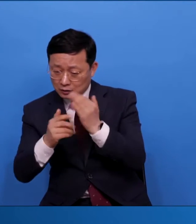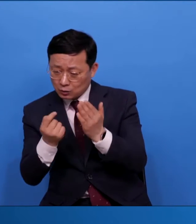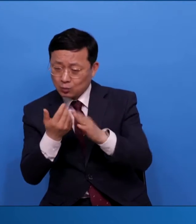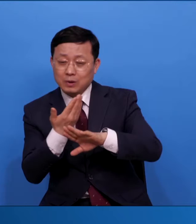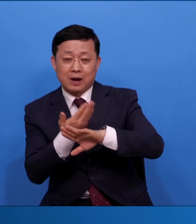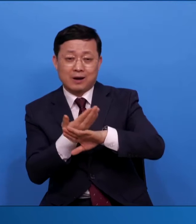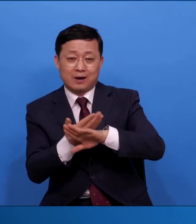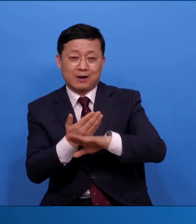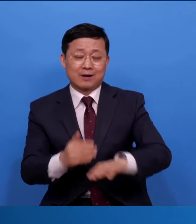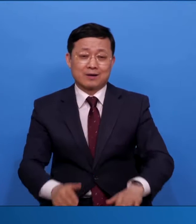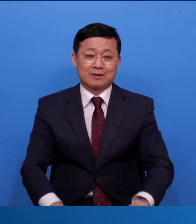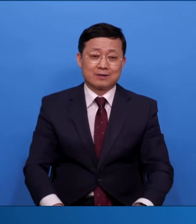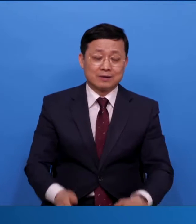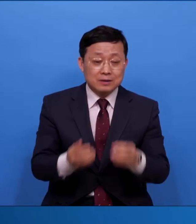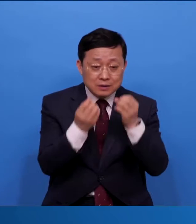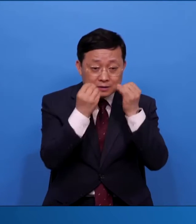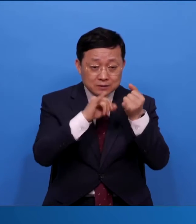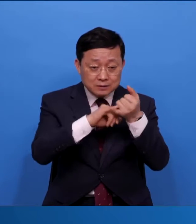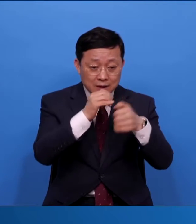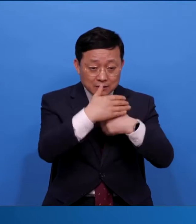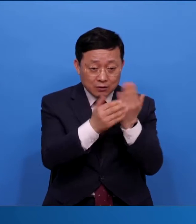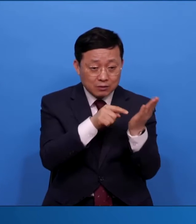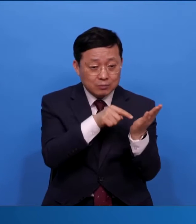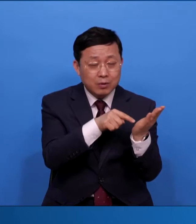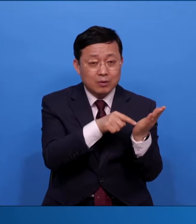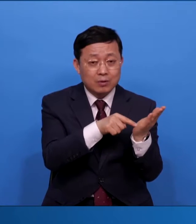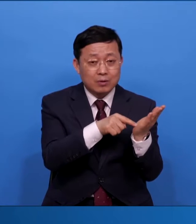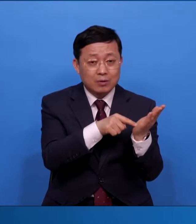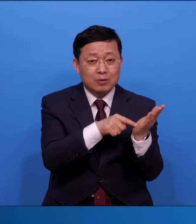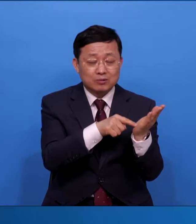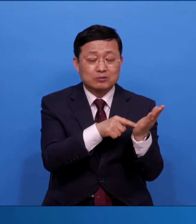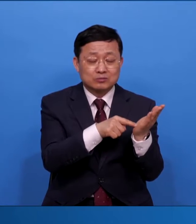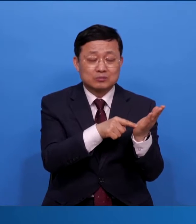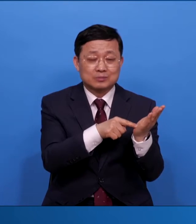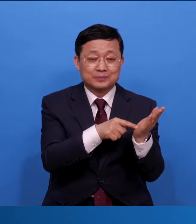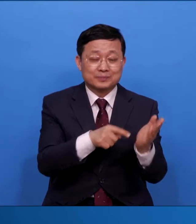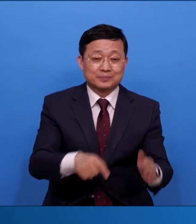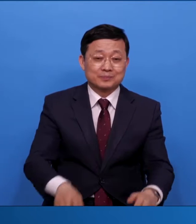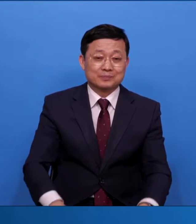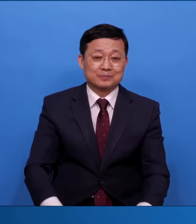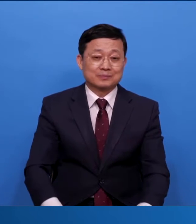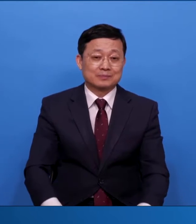那新约时代状况稍微不一样。 신약 시대는 물론 속국 때 있었지만은